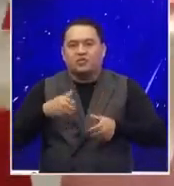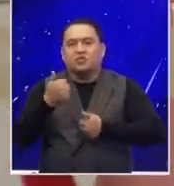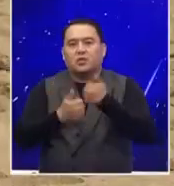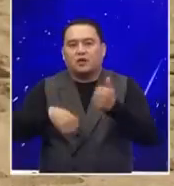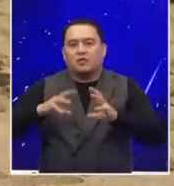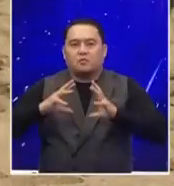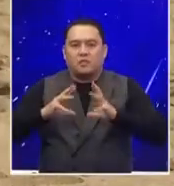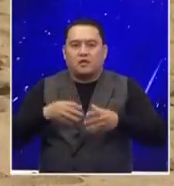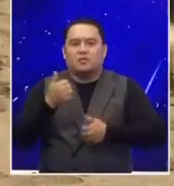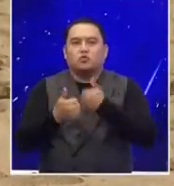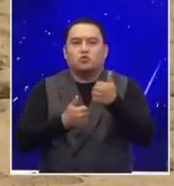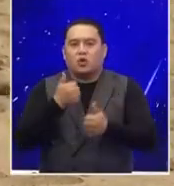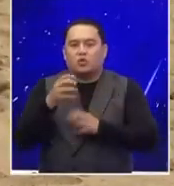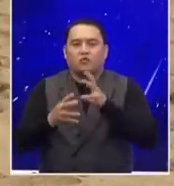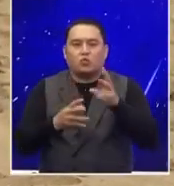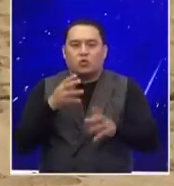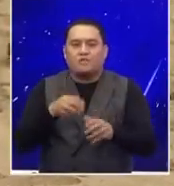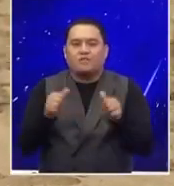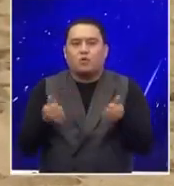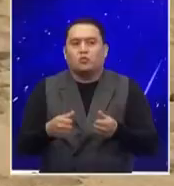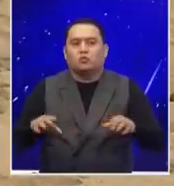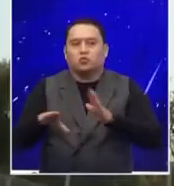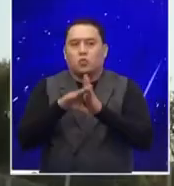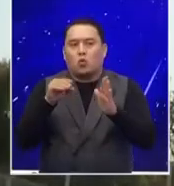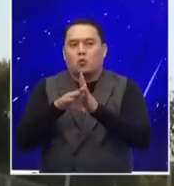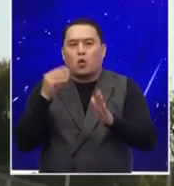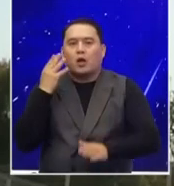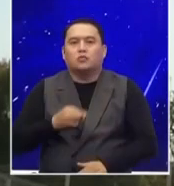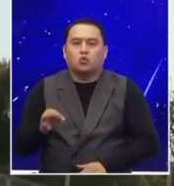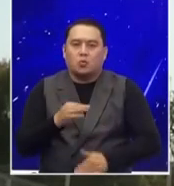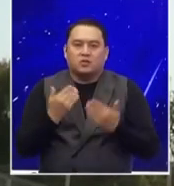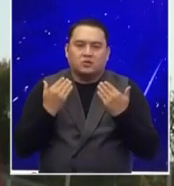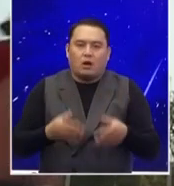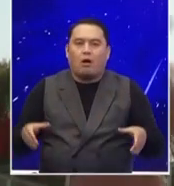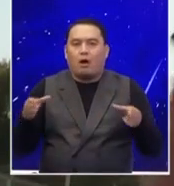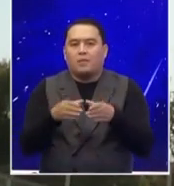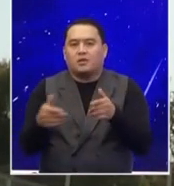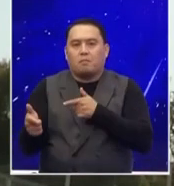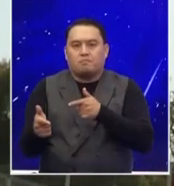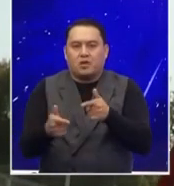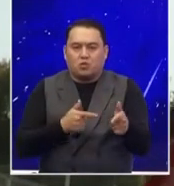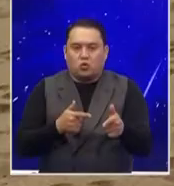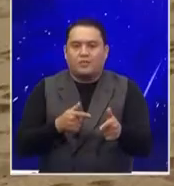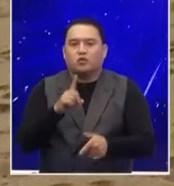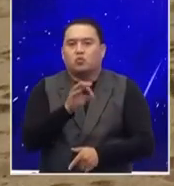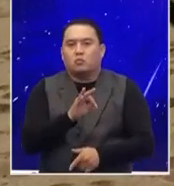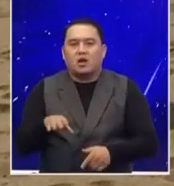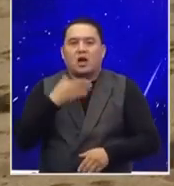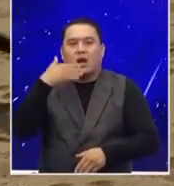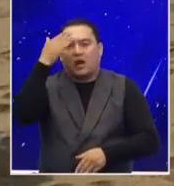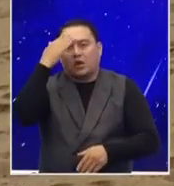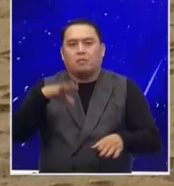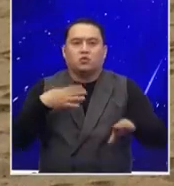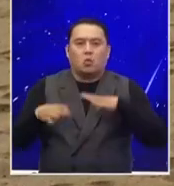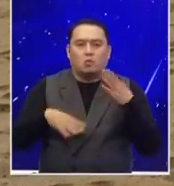Казахстана и международных турниров. Сегодня они формируют сборную Алматинской области. На данный момент команда в подвешенном состоянии, ведь все лето волейболистки